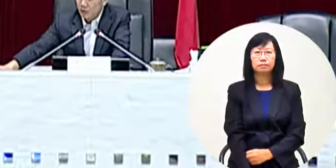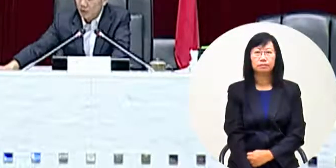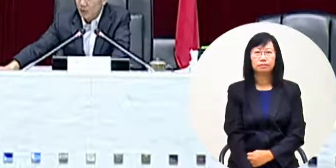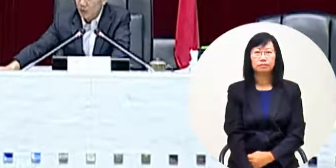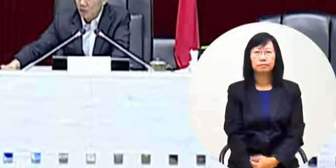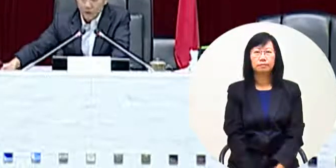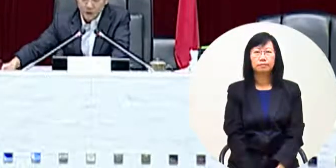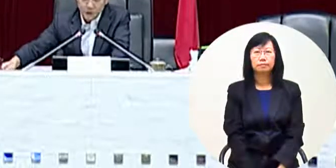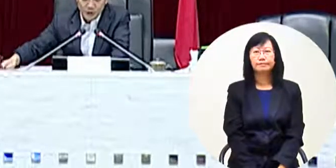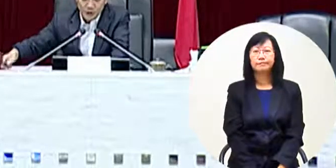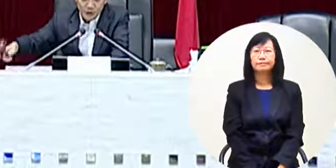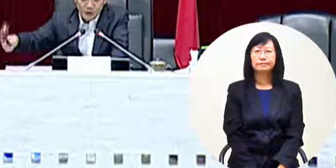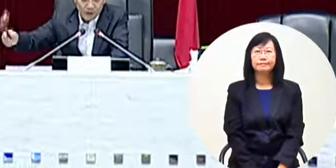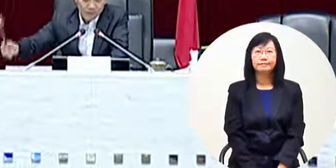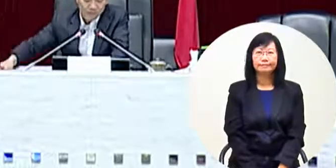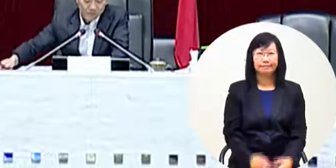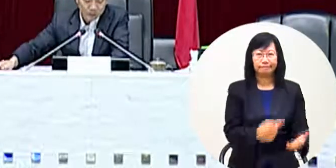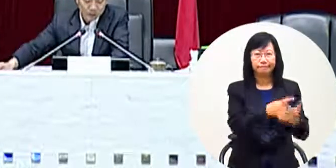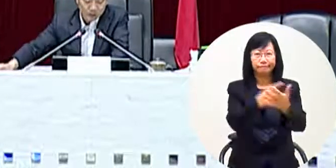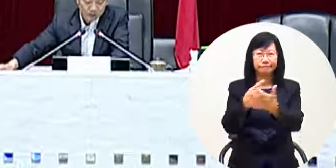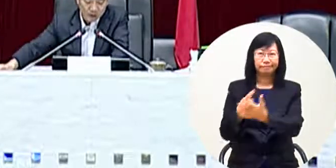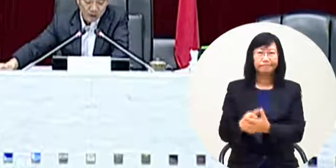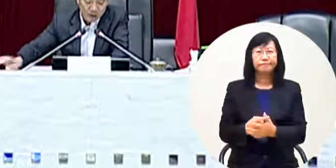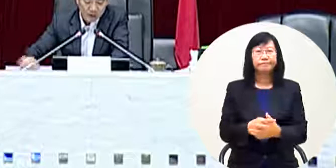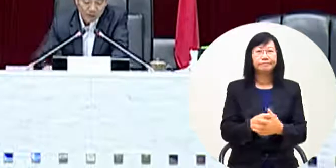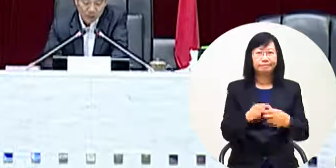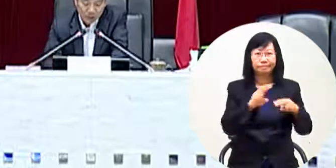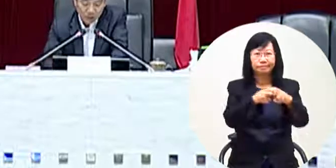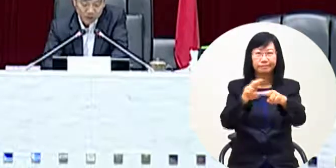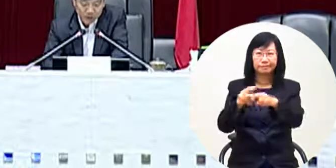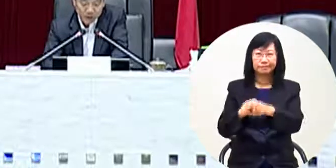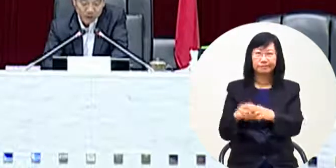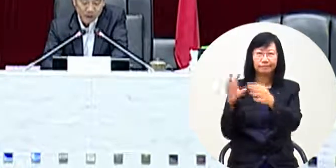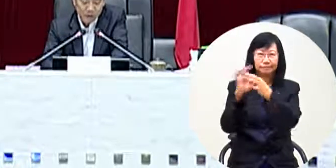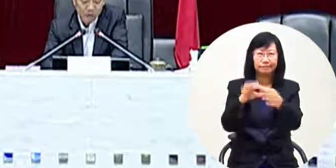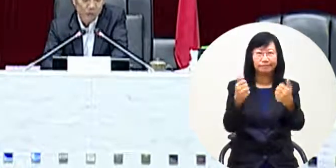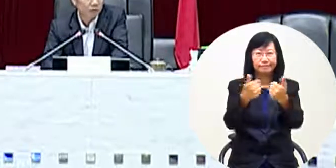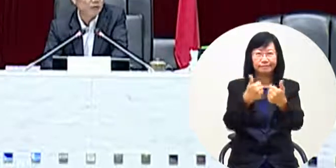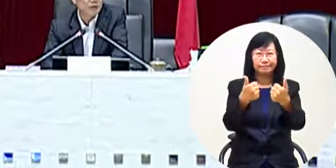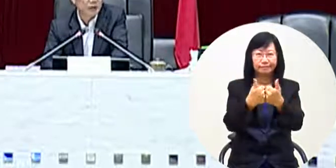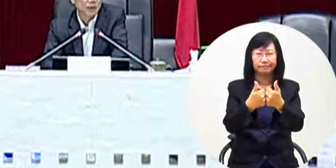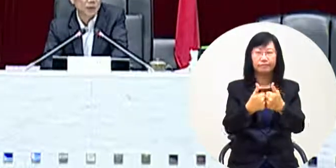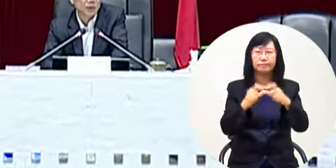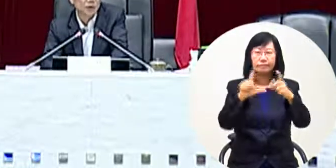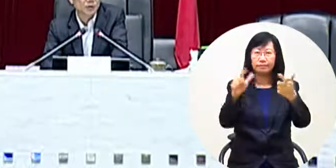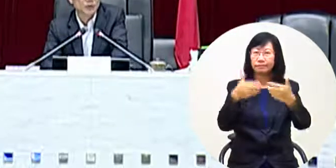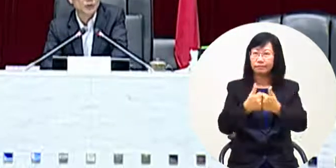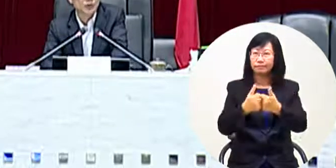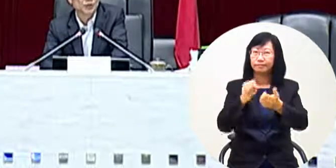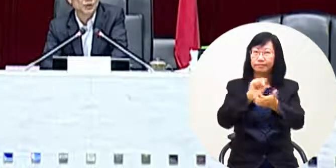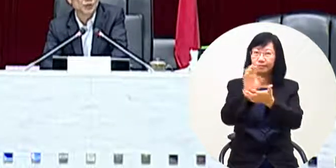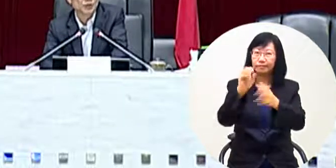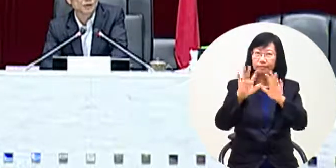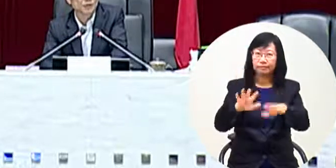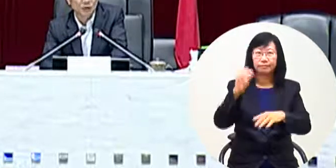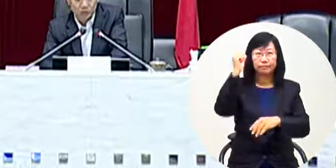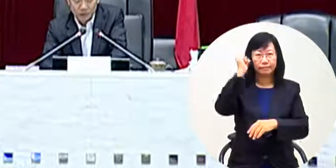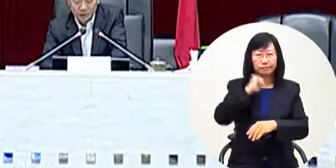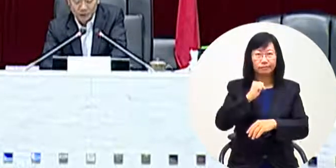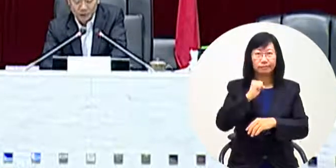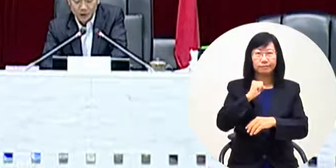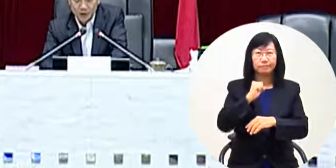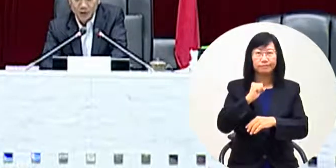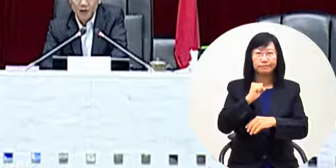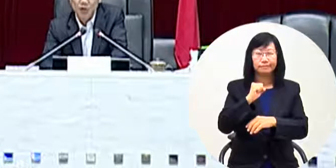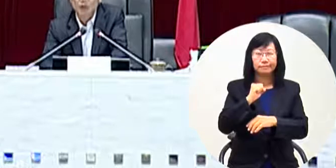各位同仁请就坐，我们继续开会哈。向大会报告，今天上午继续市政总